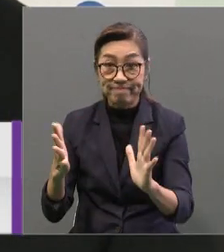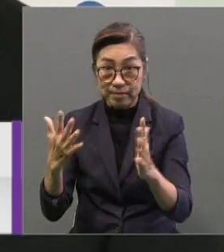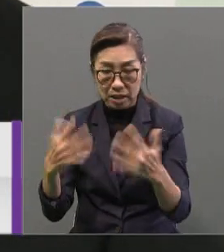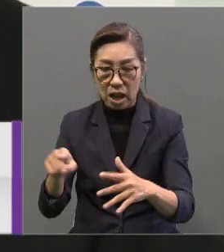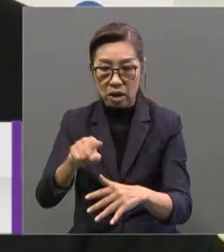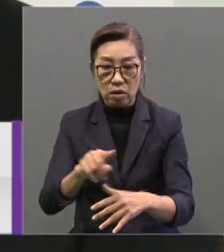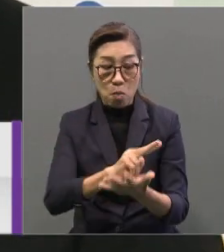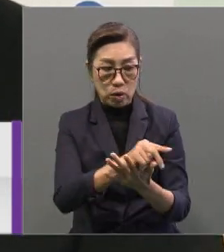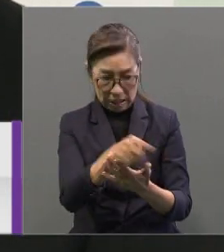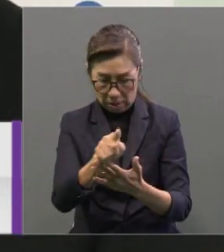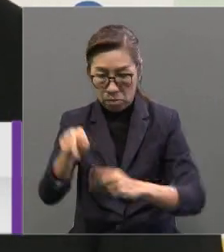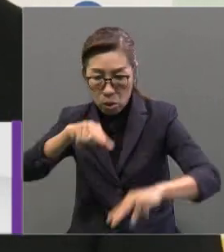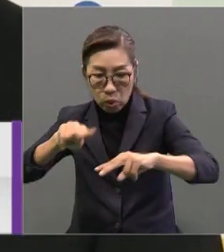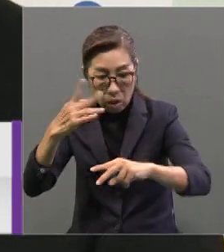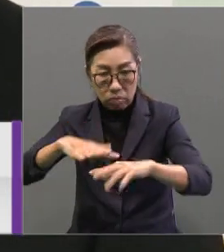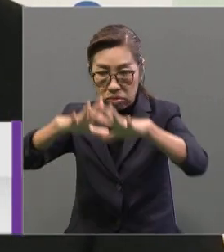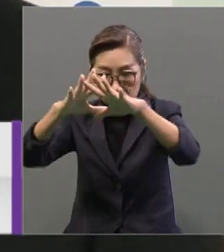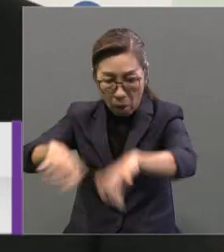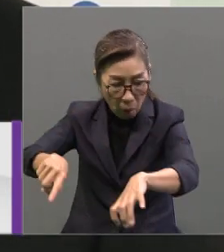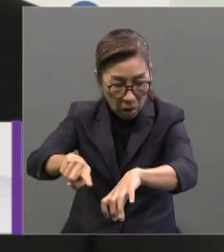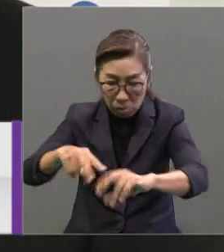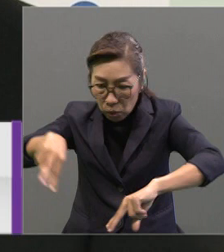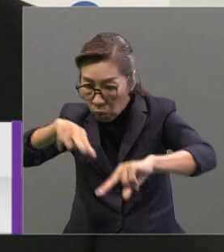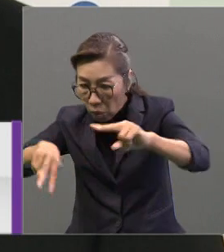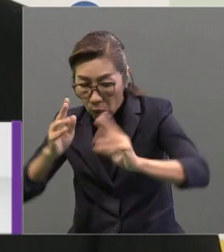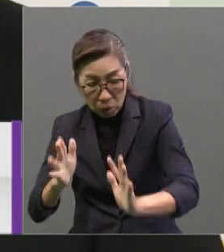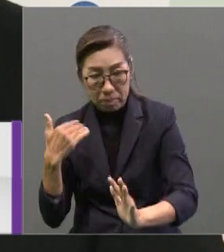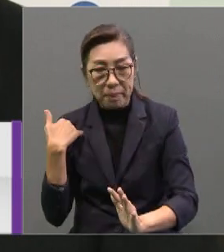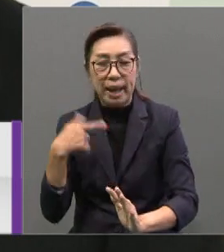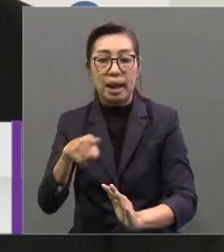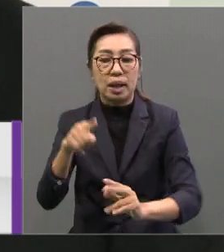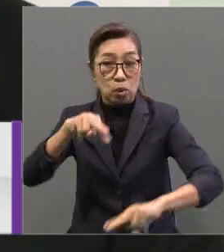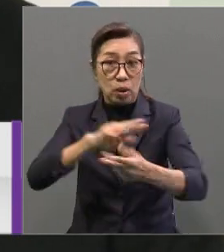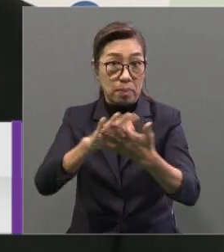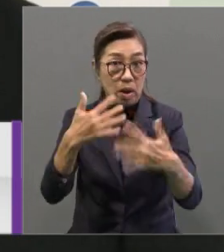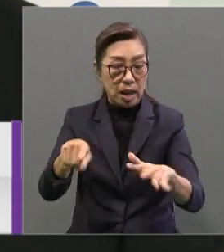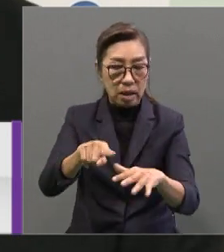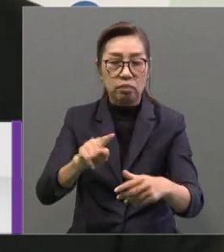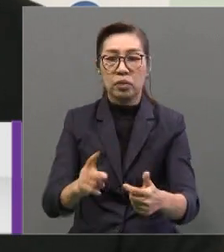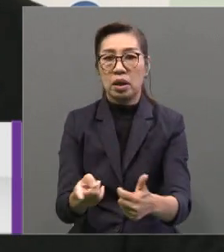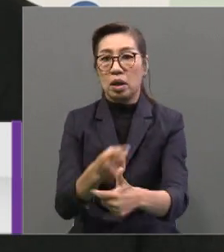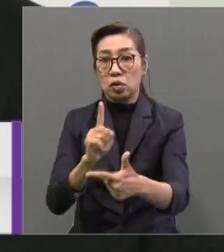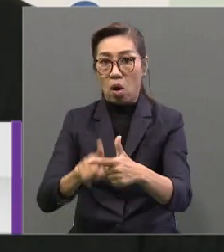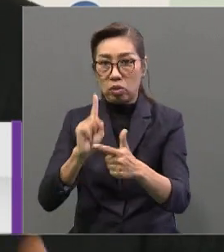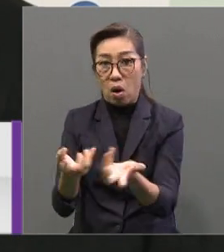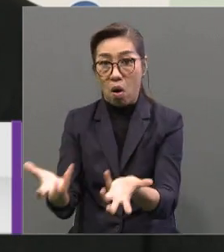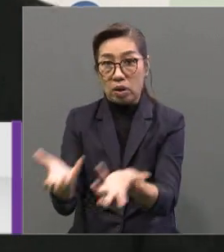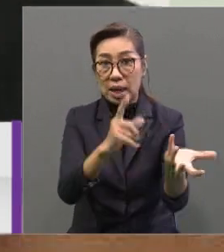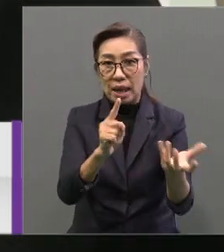ให้กู้ภัยเนี่ยไปตรวจให้หมดก่อนแล้วก็เริ่มขบุย้ายนี่ส่วนที่ย้ายมันจะมี3ส่วนก็คือมีเสาที่หักมีตัวคอนกรีต